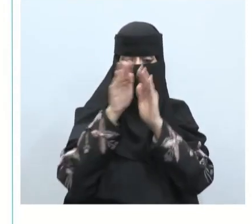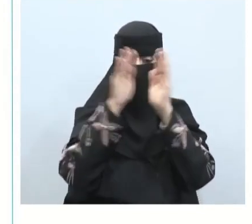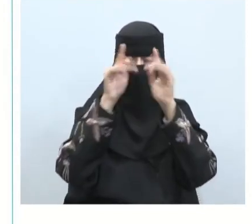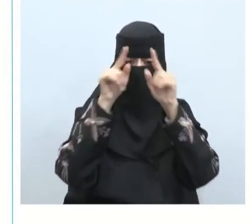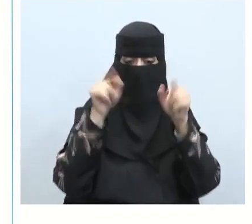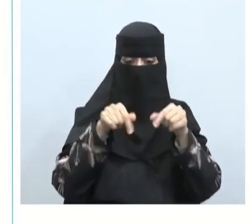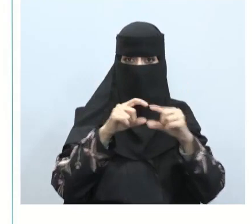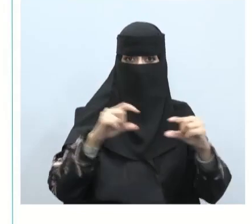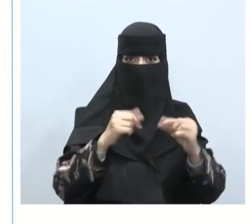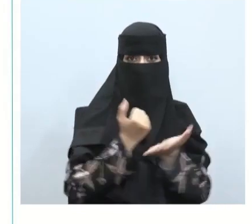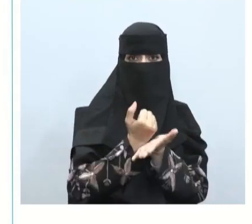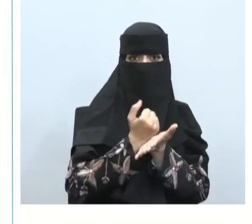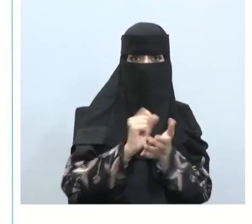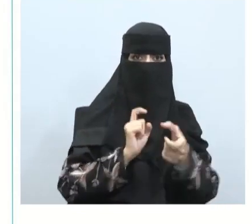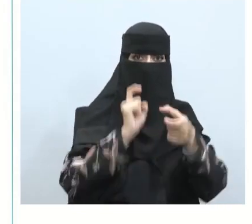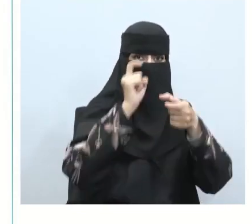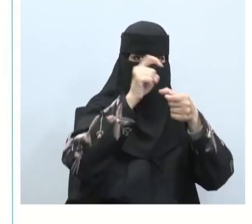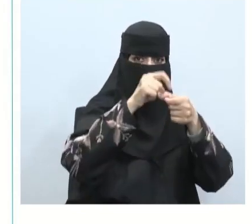نختار ازاله